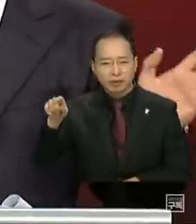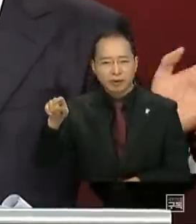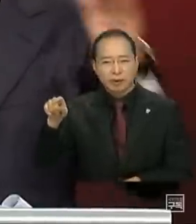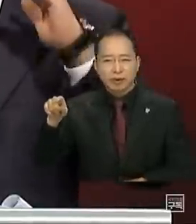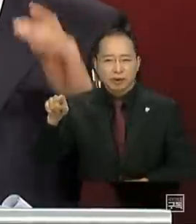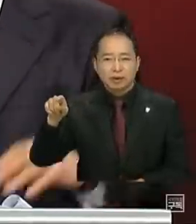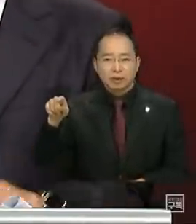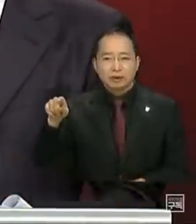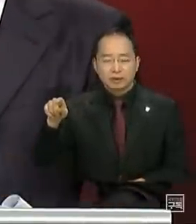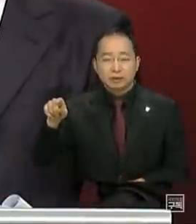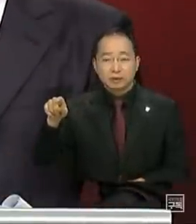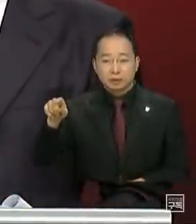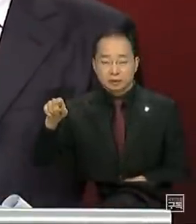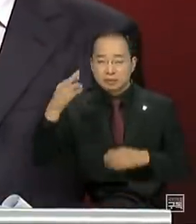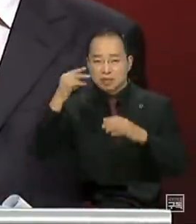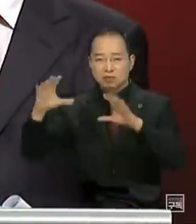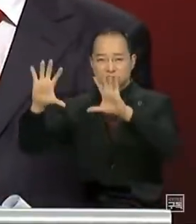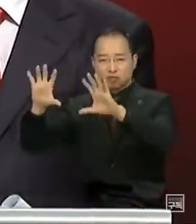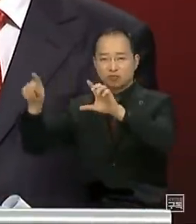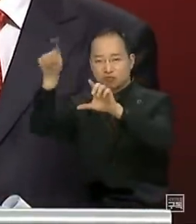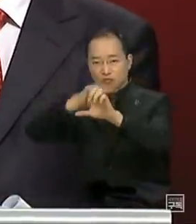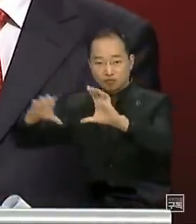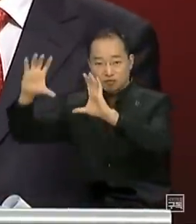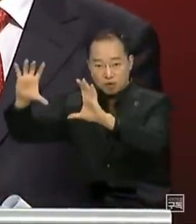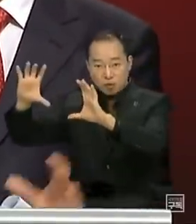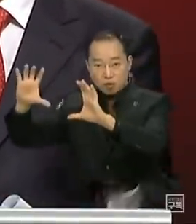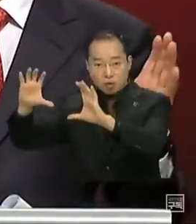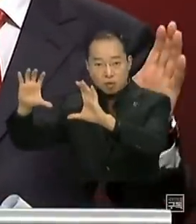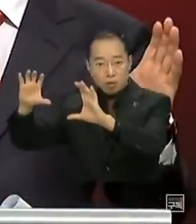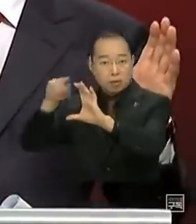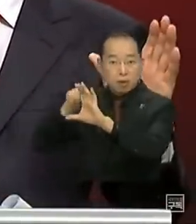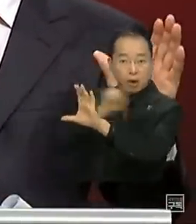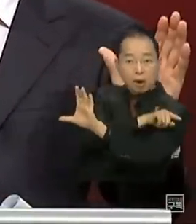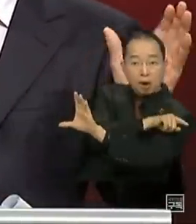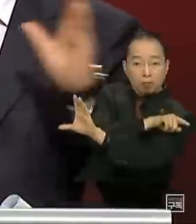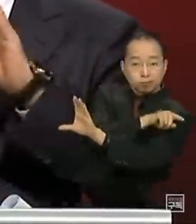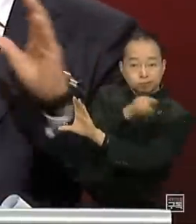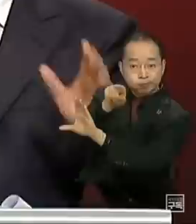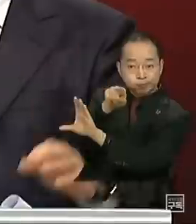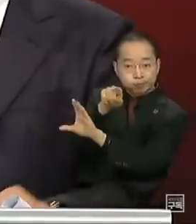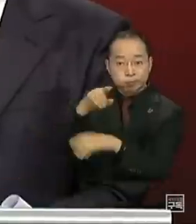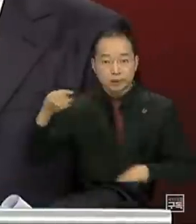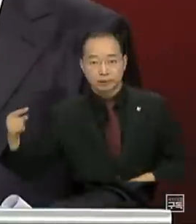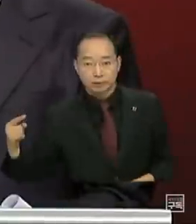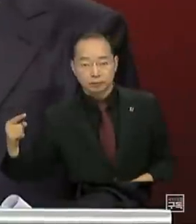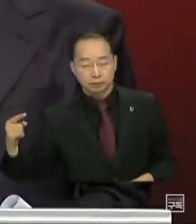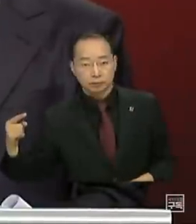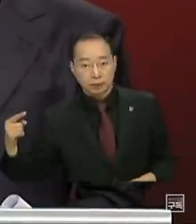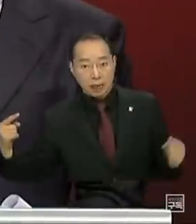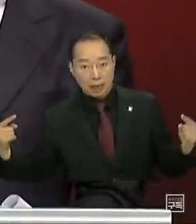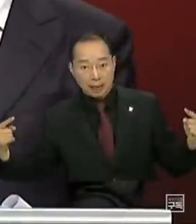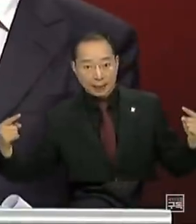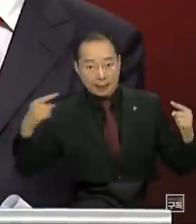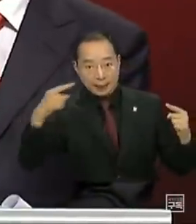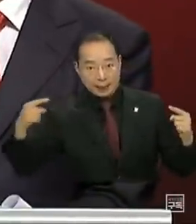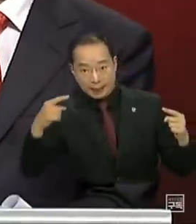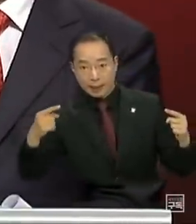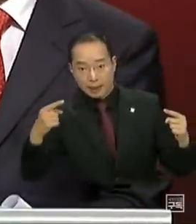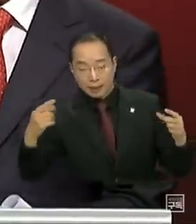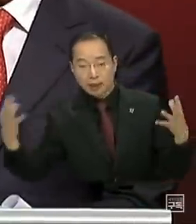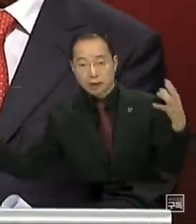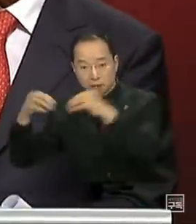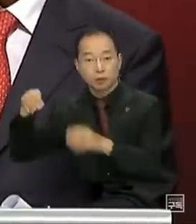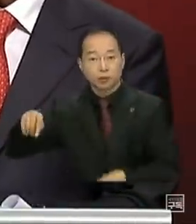격추시켜 날아오는 대륙간 탄도탄을 격추시킬 수 있는 핵 방공망이 있는데